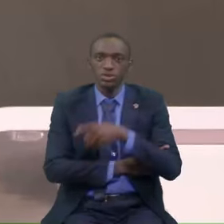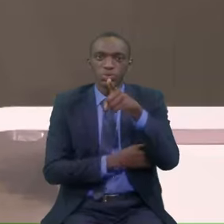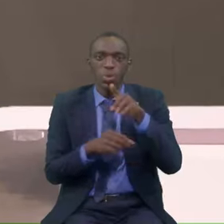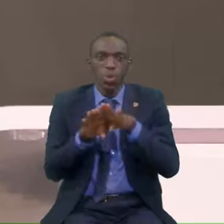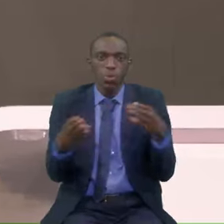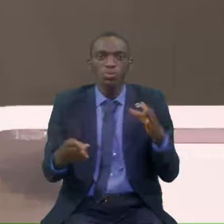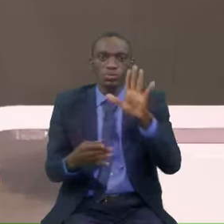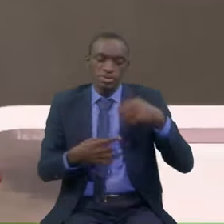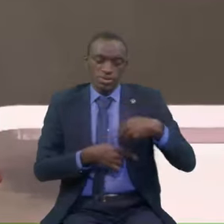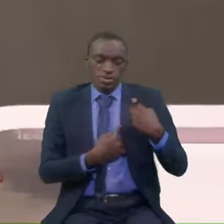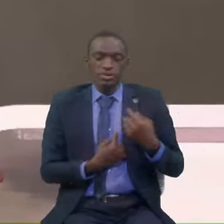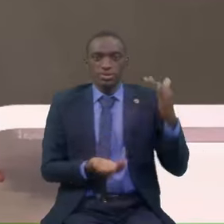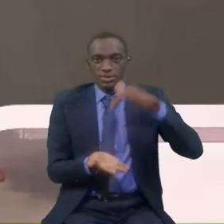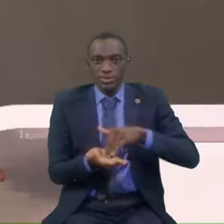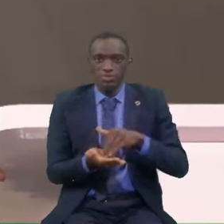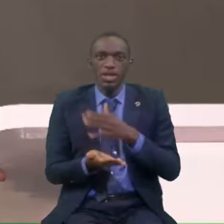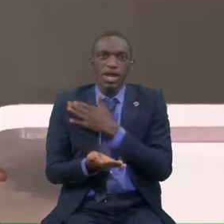vas ouvrir ton cœur.